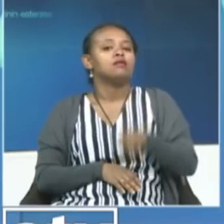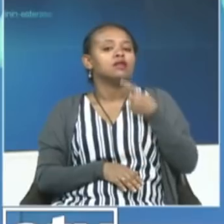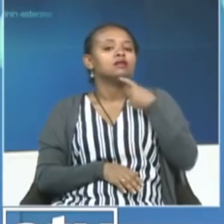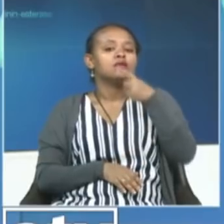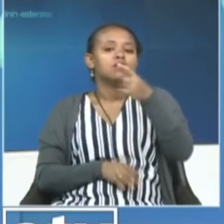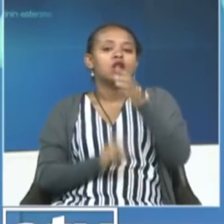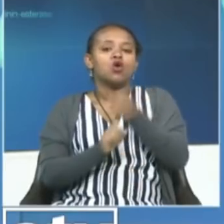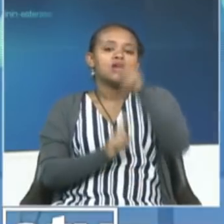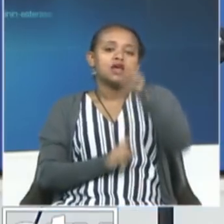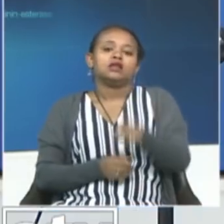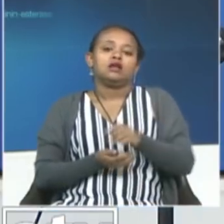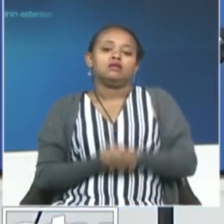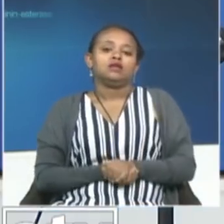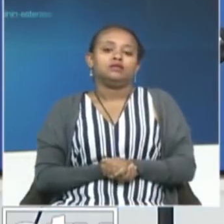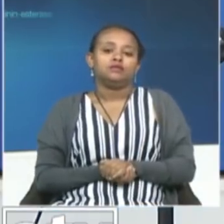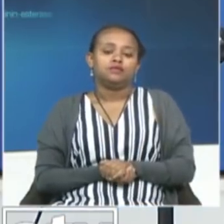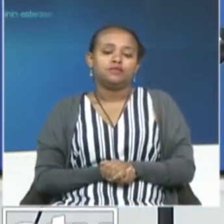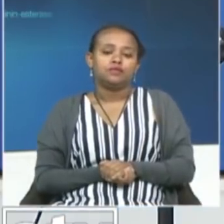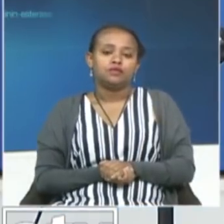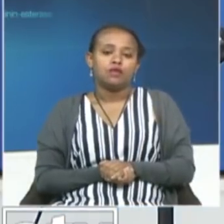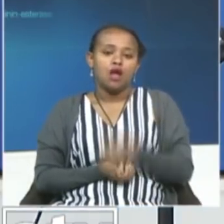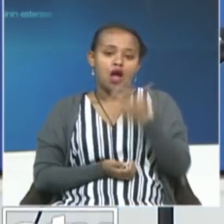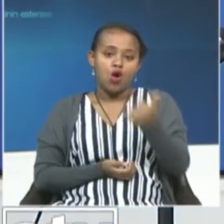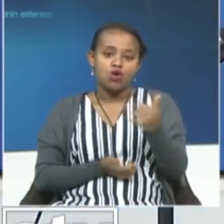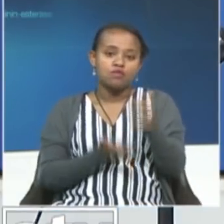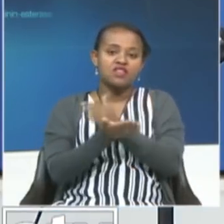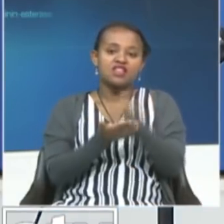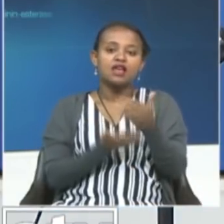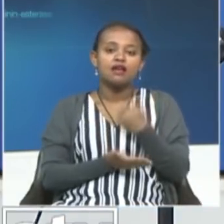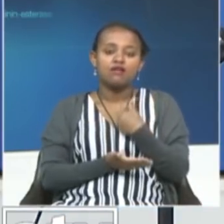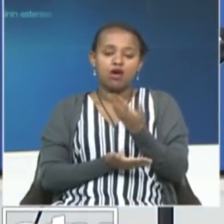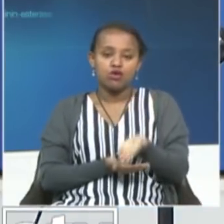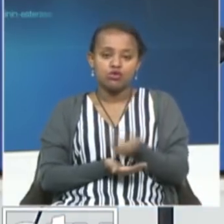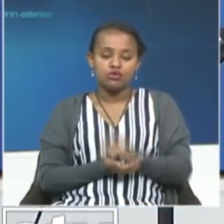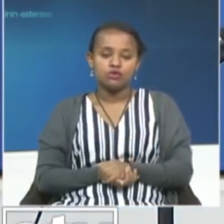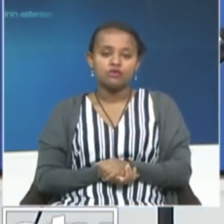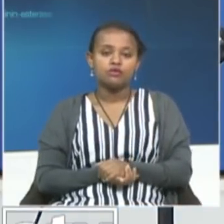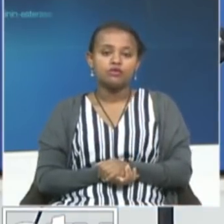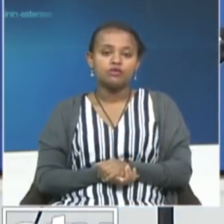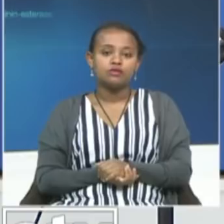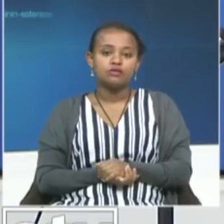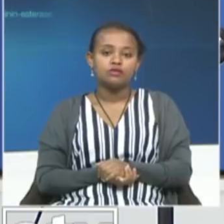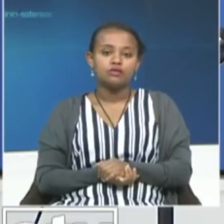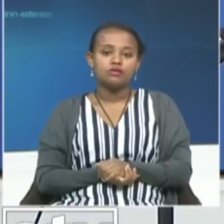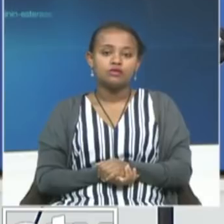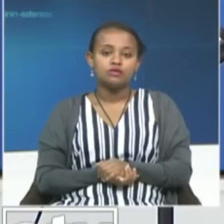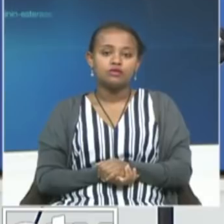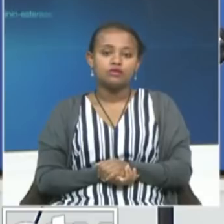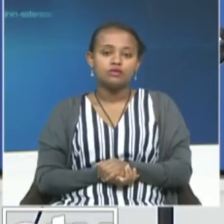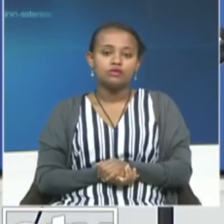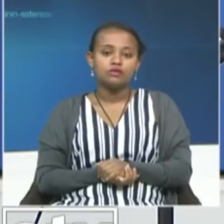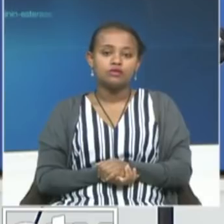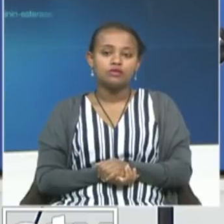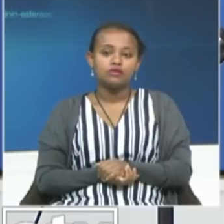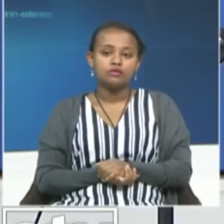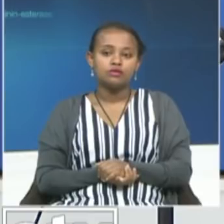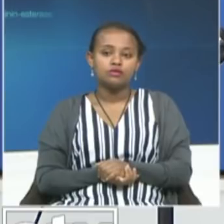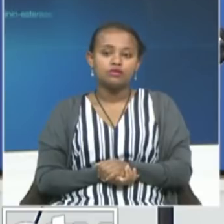ነው መያዝ ያለበት። መልካም መስመር ላይ አሁንም ተሳታፊ ያሉን ሄሎ ሄሎ ሄሎ